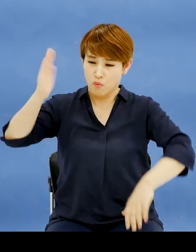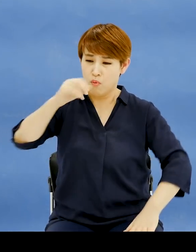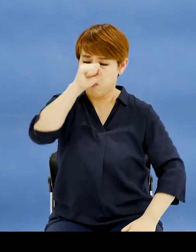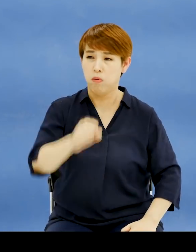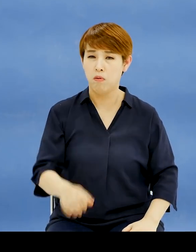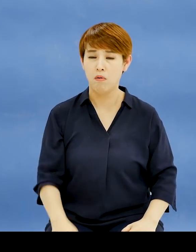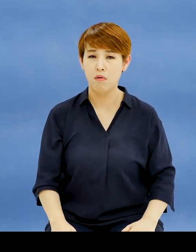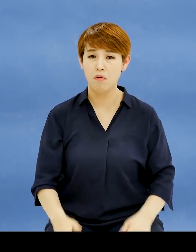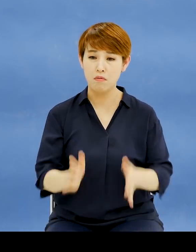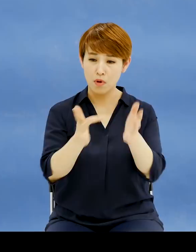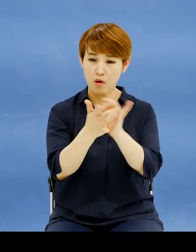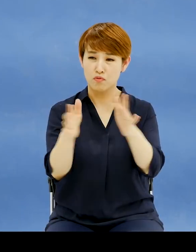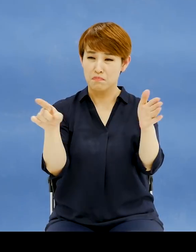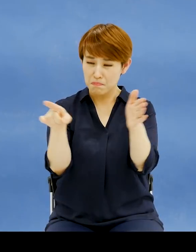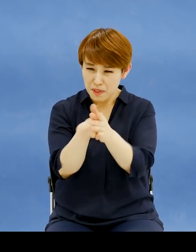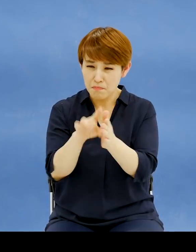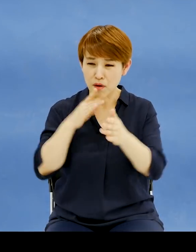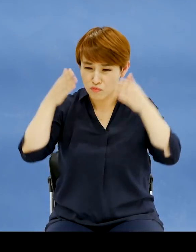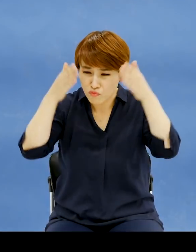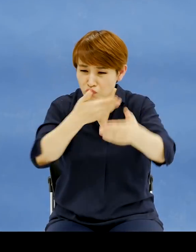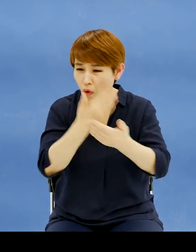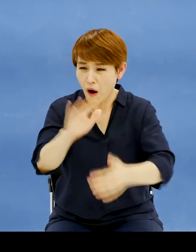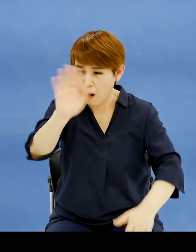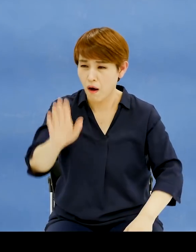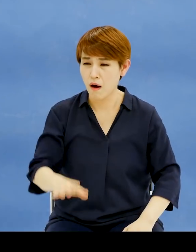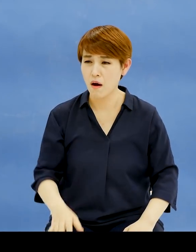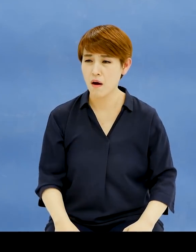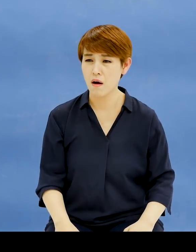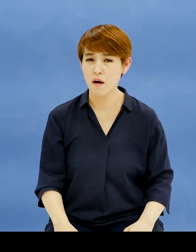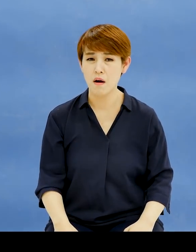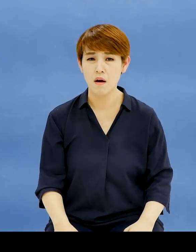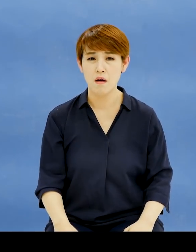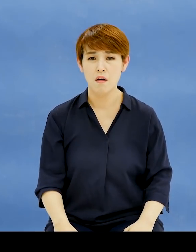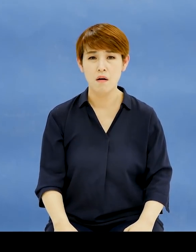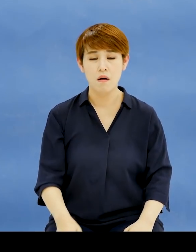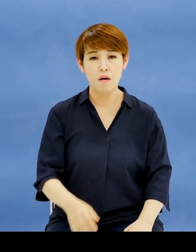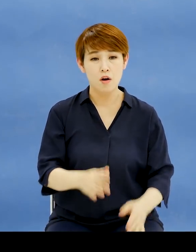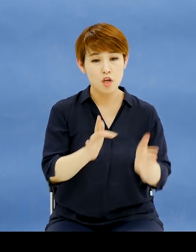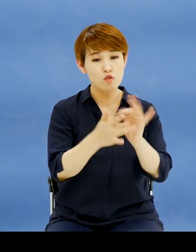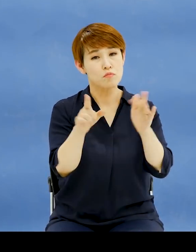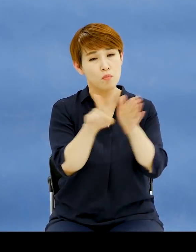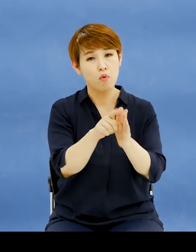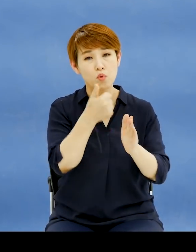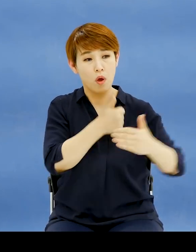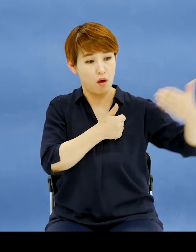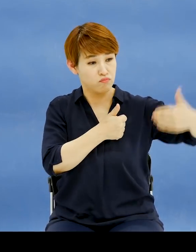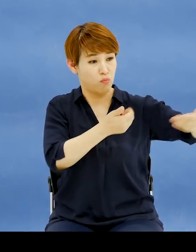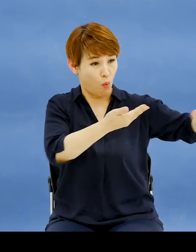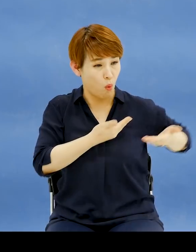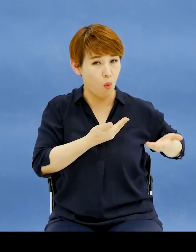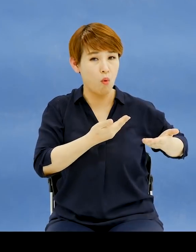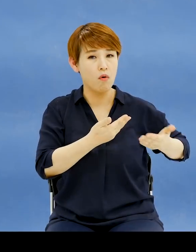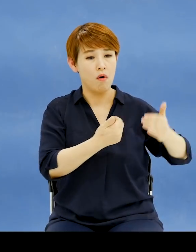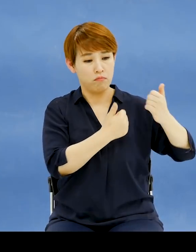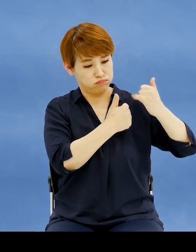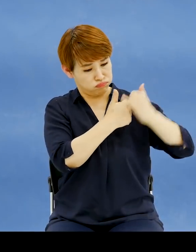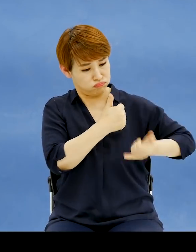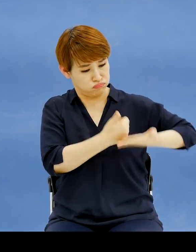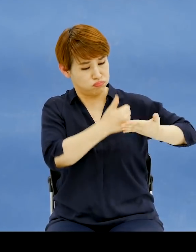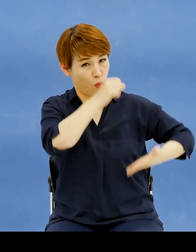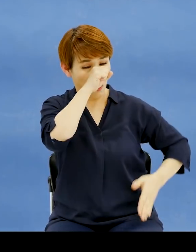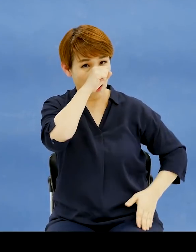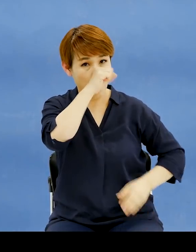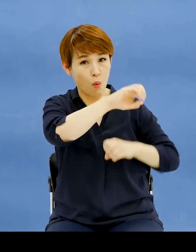잘 돼야지. 예수님을 믿는 것만 중요한 게 아니다. 그렇죠. 그리고 뭐 소개를 했으면 자기도 그 다음에도 잘해야지. 그렇죠.